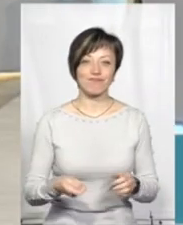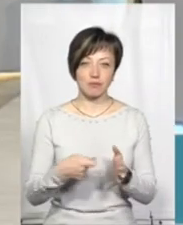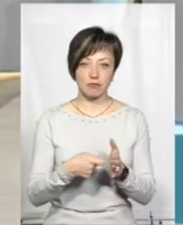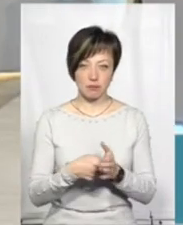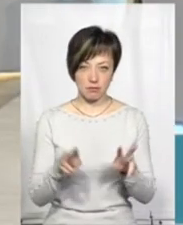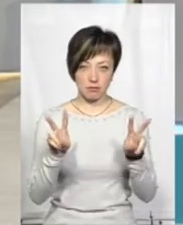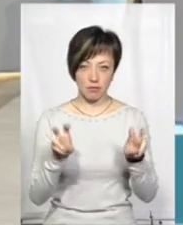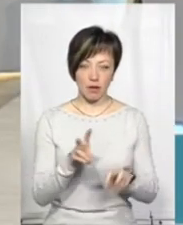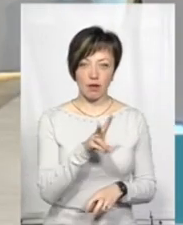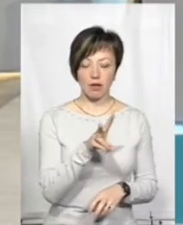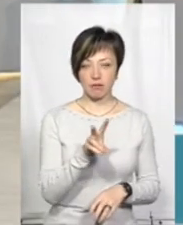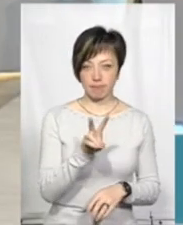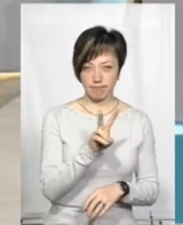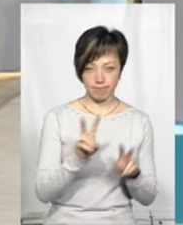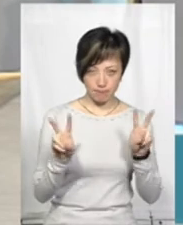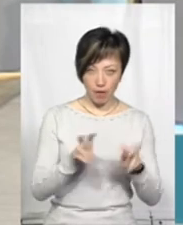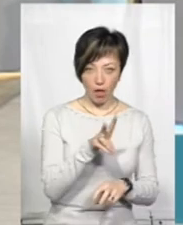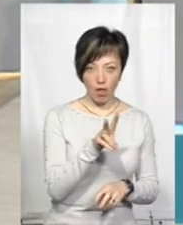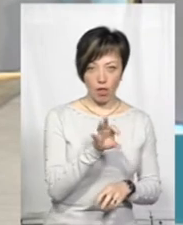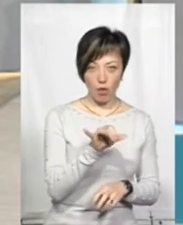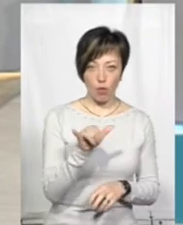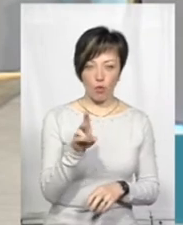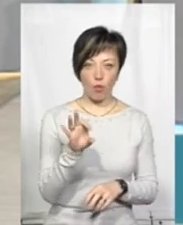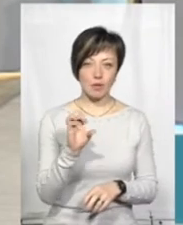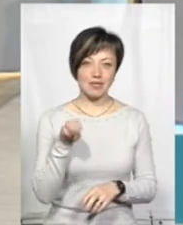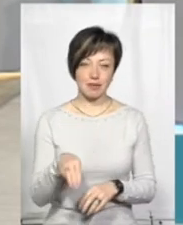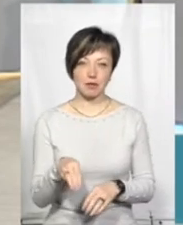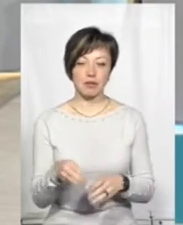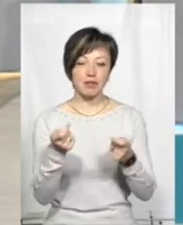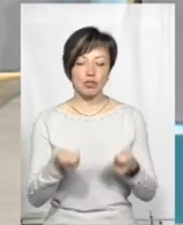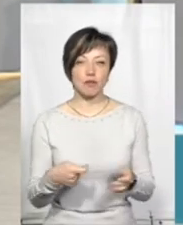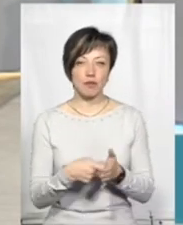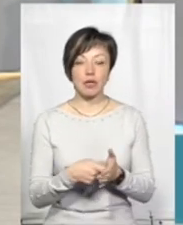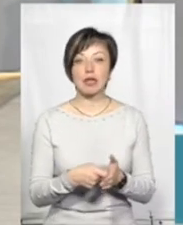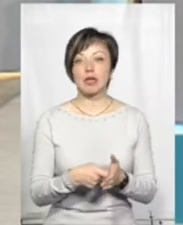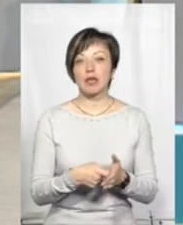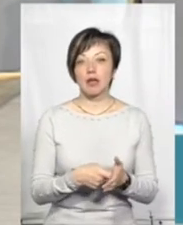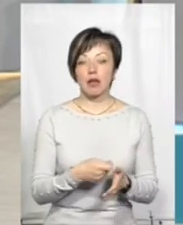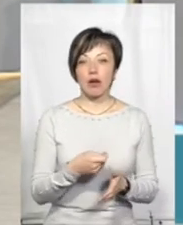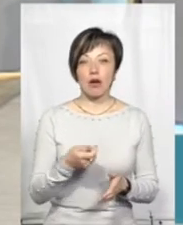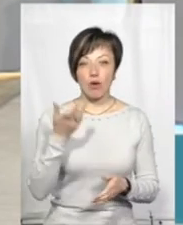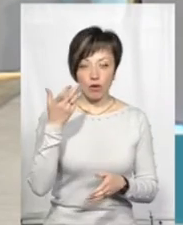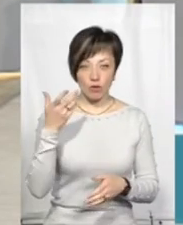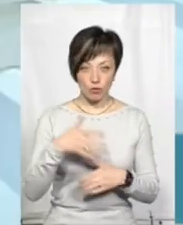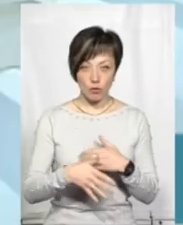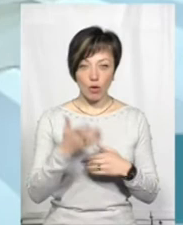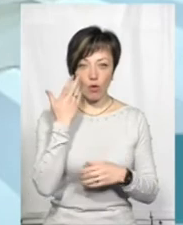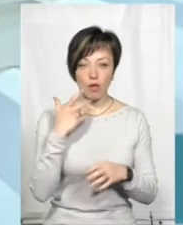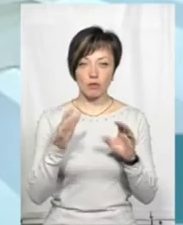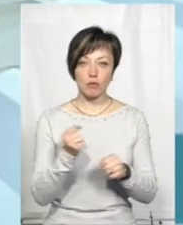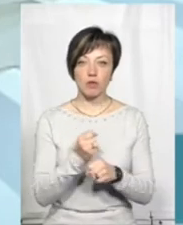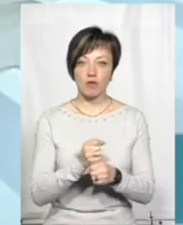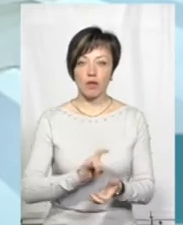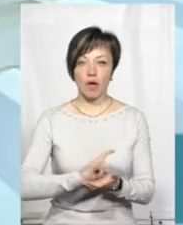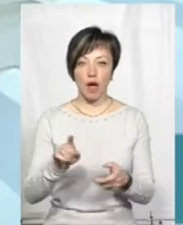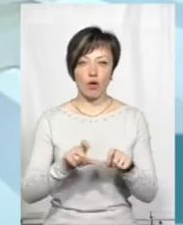От, то як ви таку перспективу розглядаєте реальною? Ви розумієте, коли буде працювати